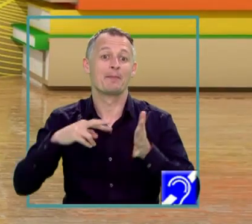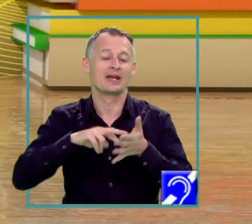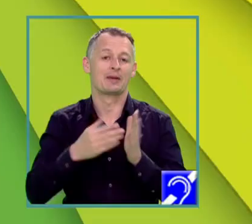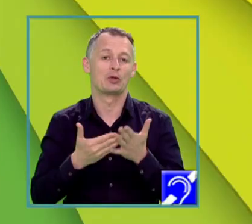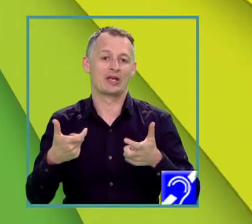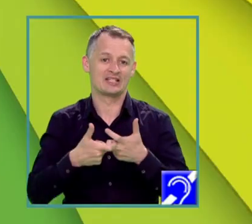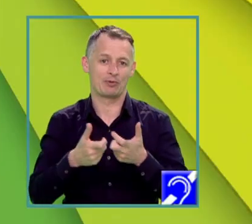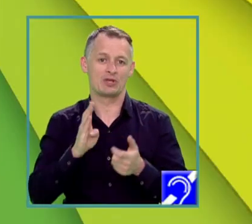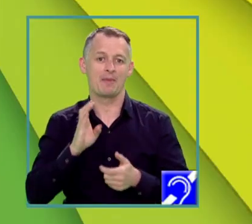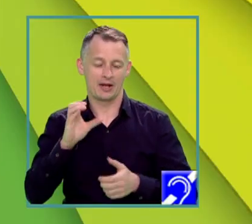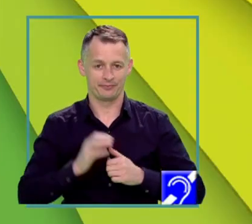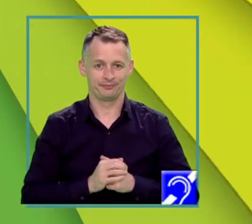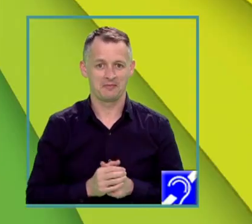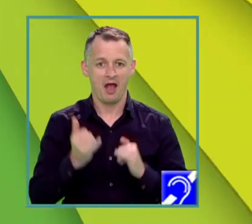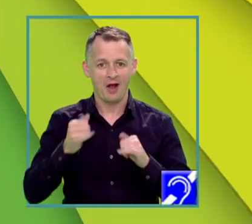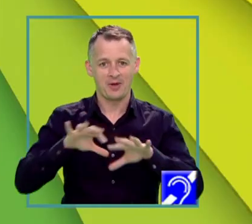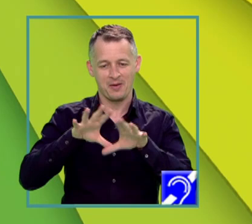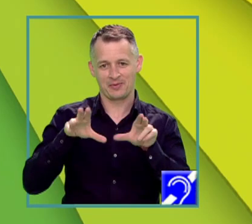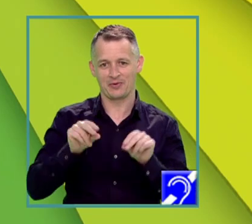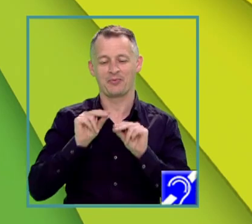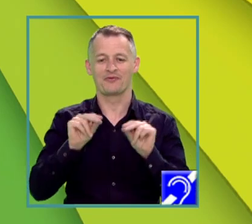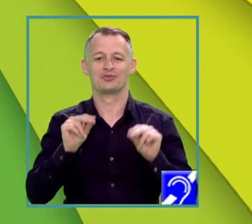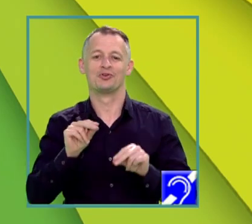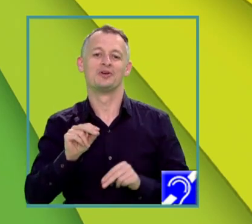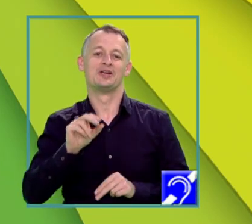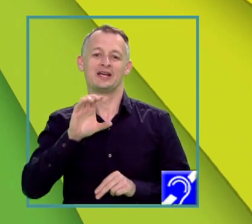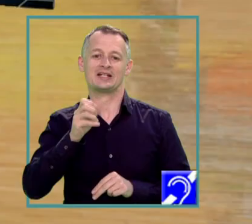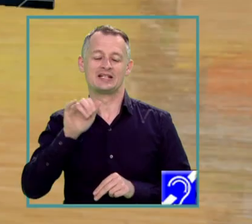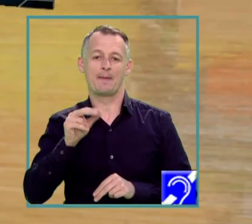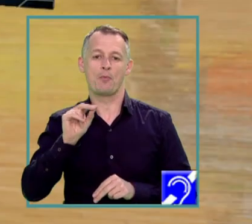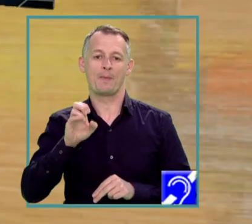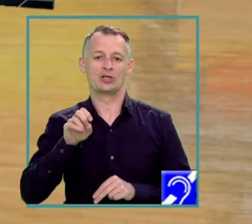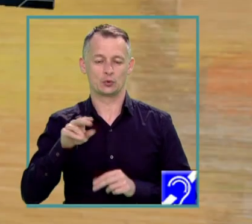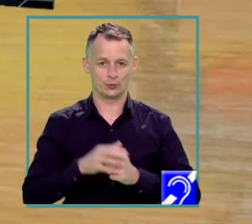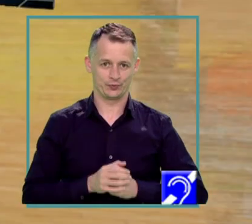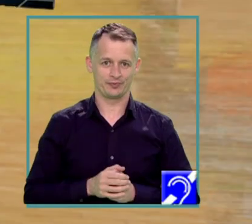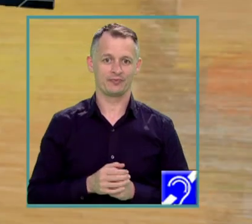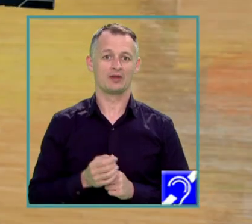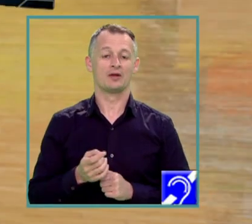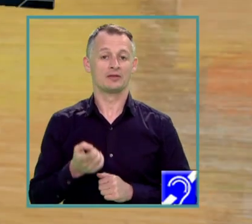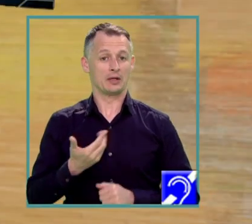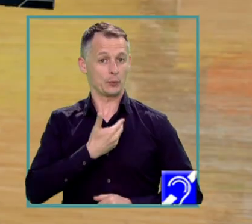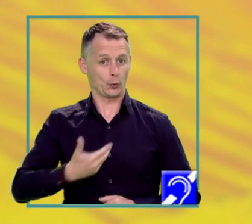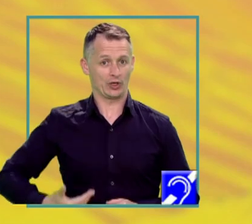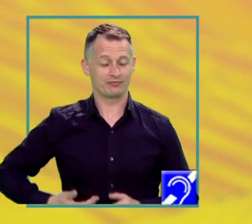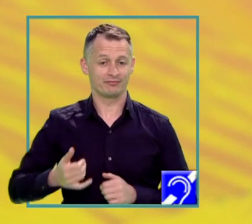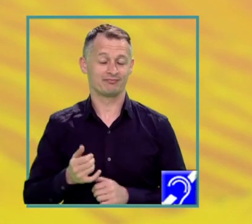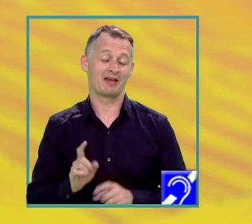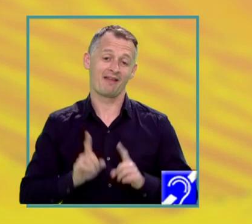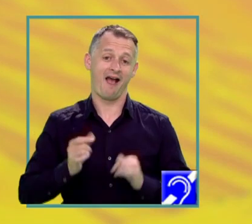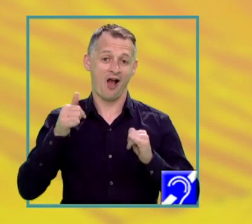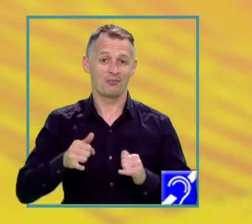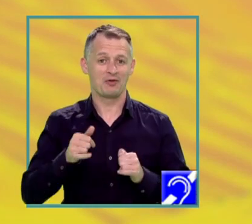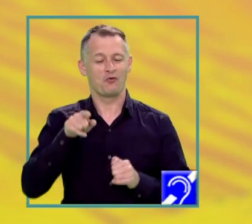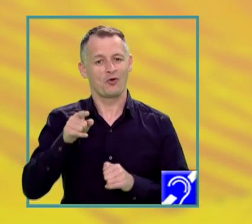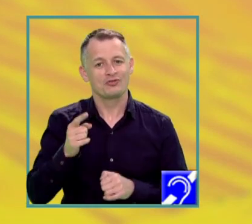bacalaureat că voi din nou profesor Cristina Popescu Colegiul Economic Viilor chiar dacă să sigur deja sunteți